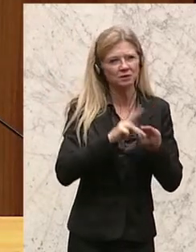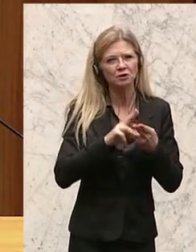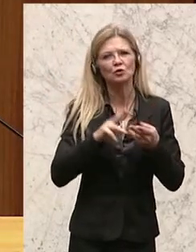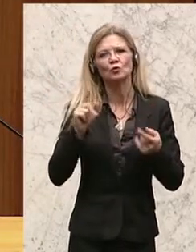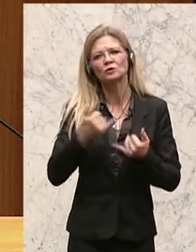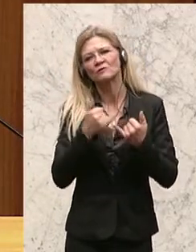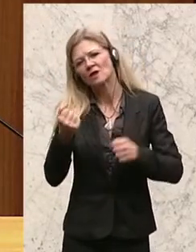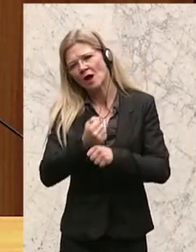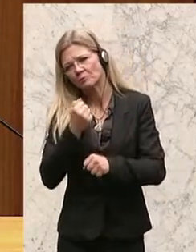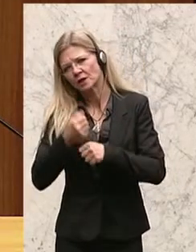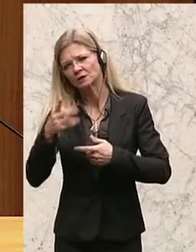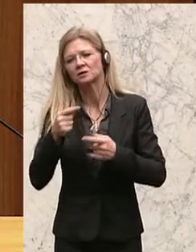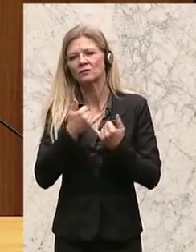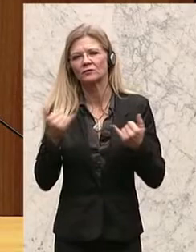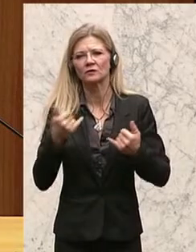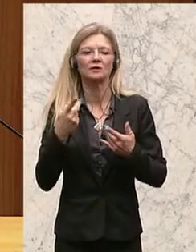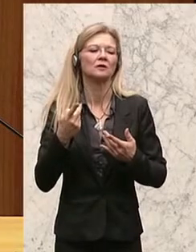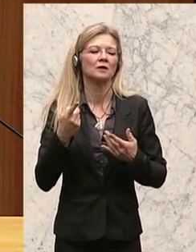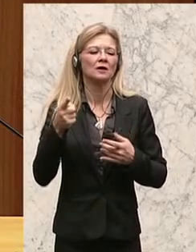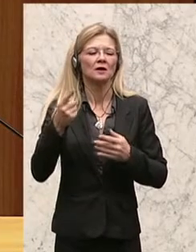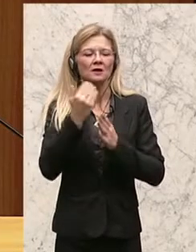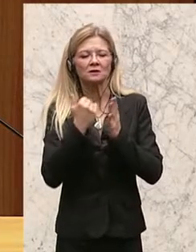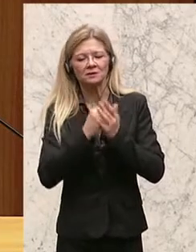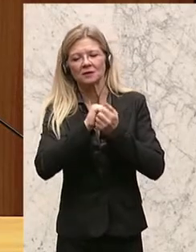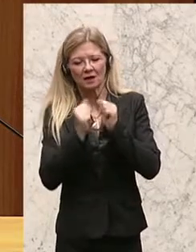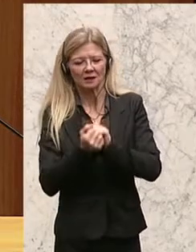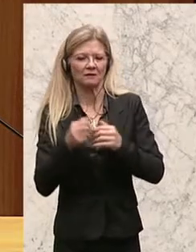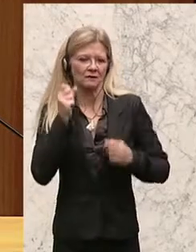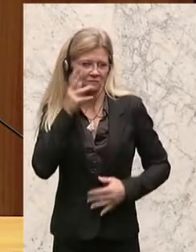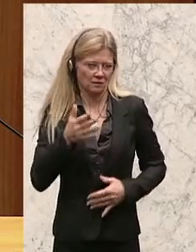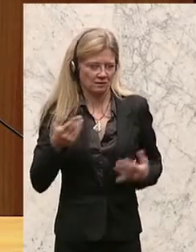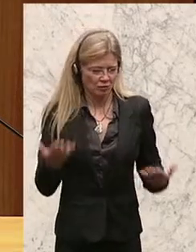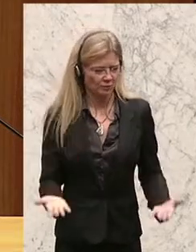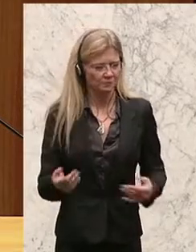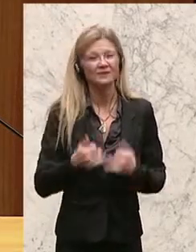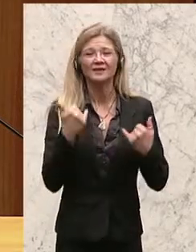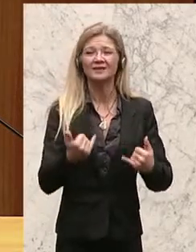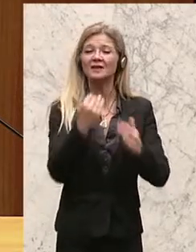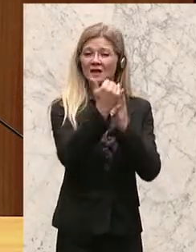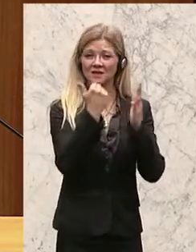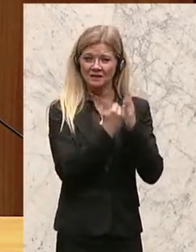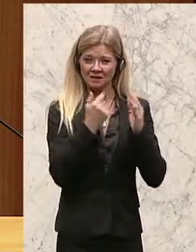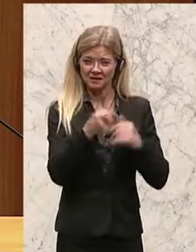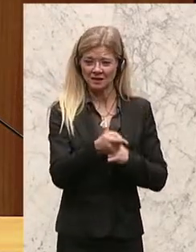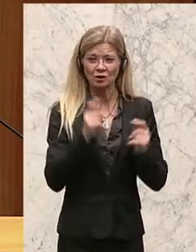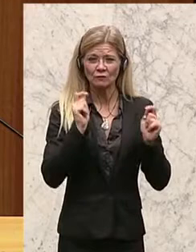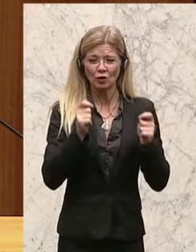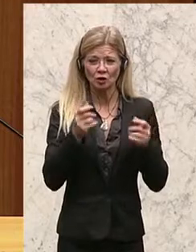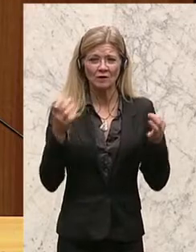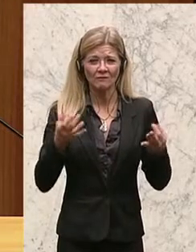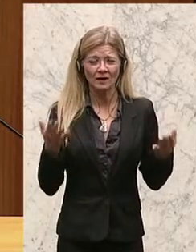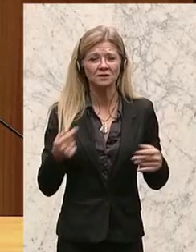werden. Ein Gesetzesvorschlag, hier geht es darum, dass man das Personal bei der Burg